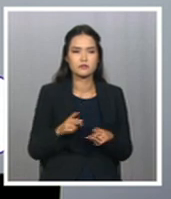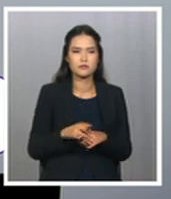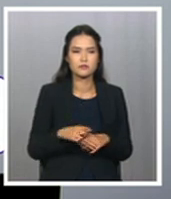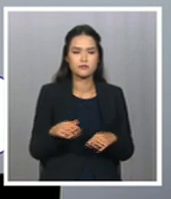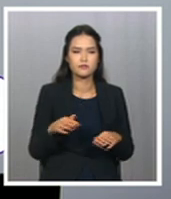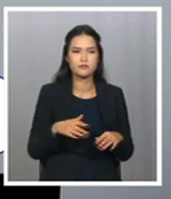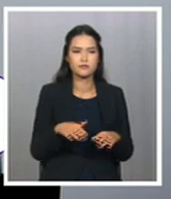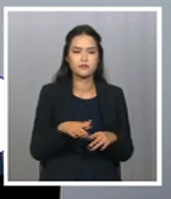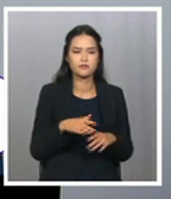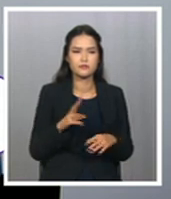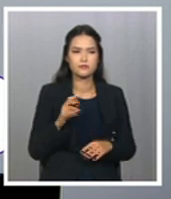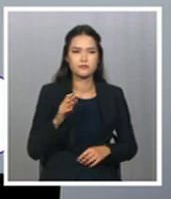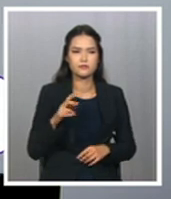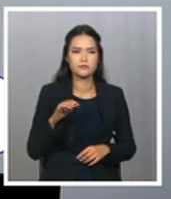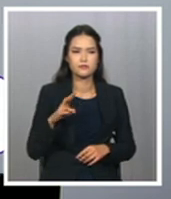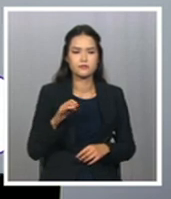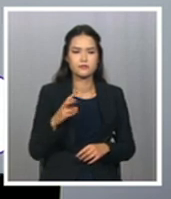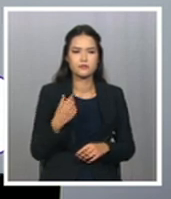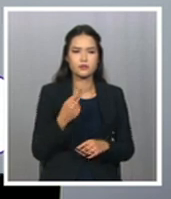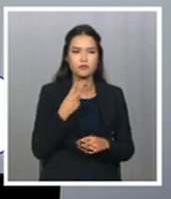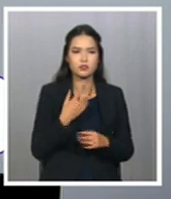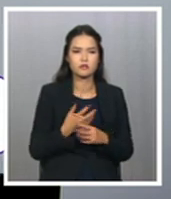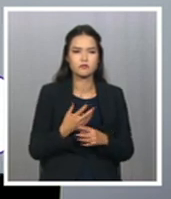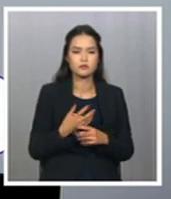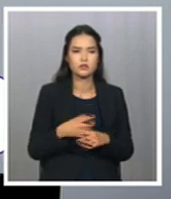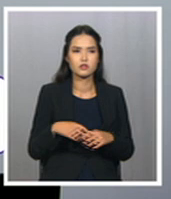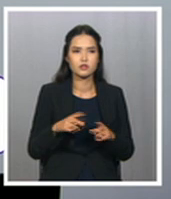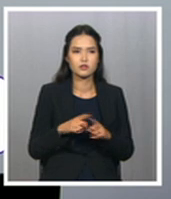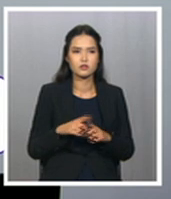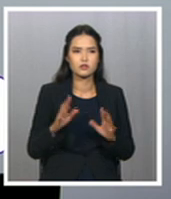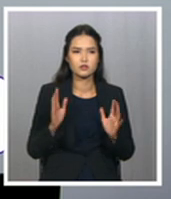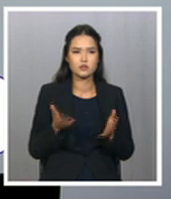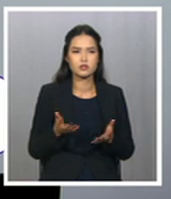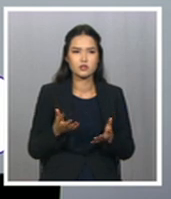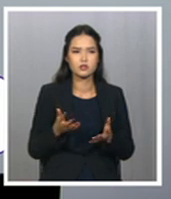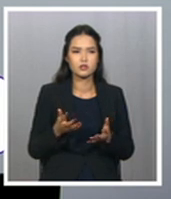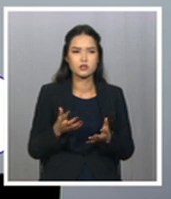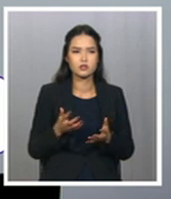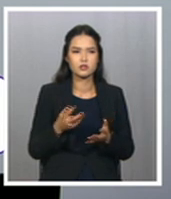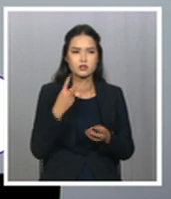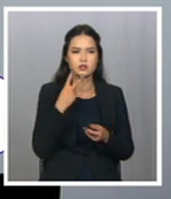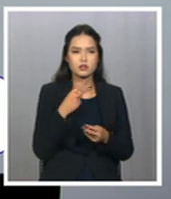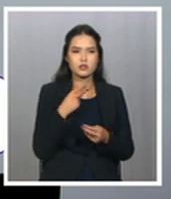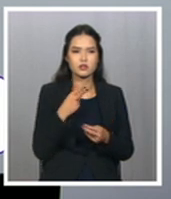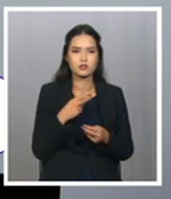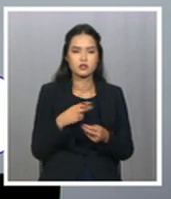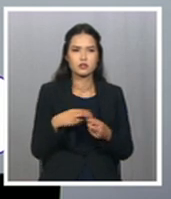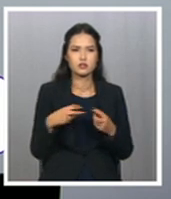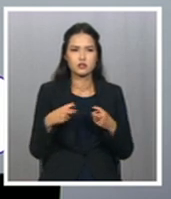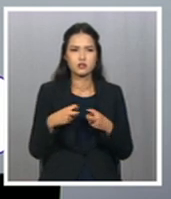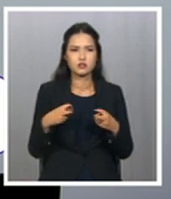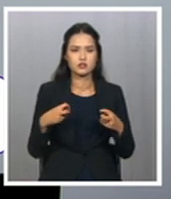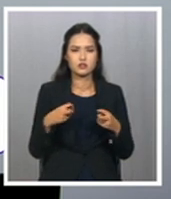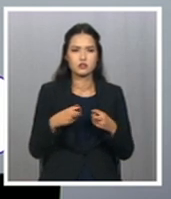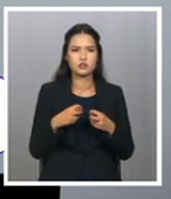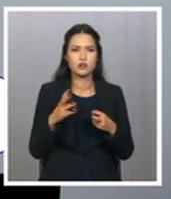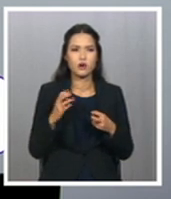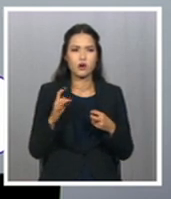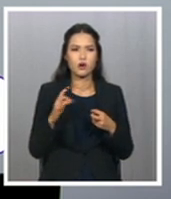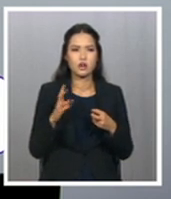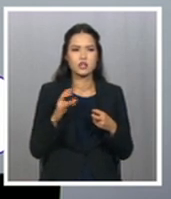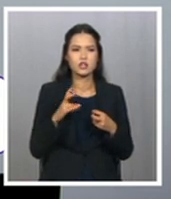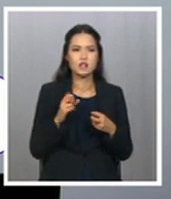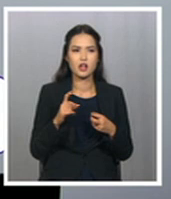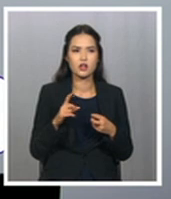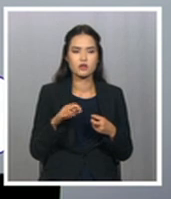графигі де көрсетіліп тұр бұл жағдайда. Енді қарайтын болсақ, бұл жерден бізде ығысу шамасын көріп отырмыз. Яғни координатасы өзгеретінін байқап